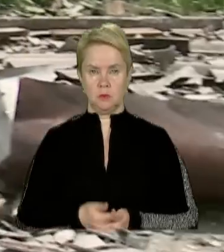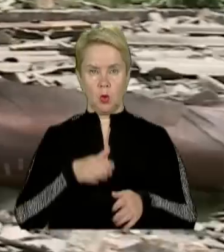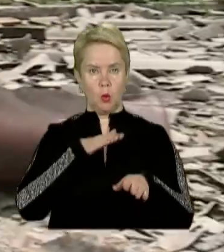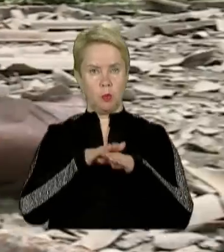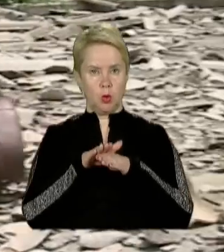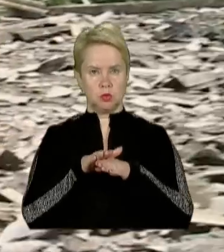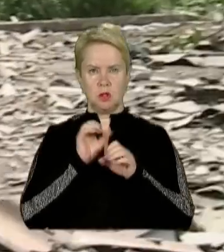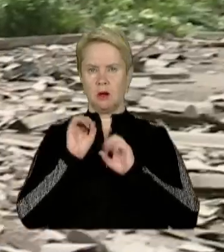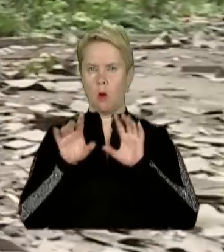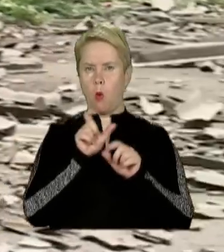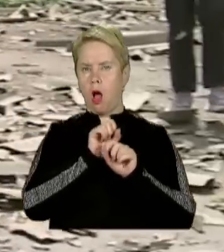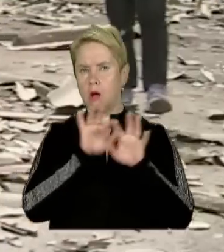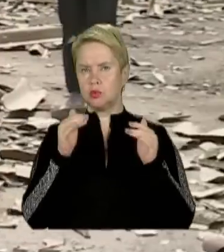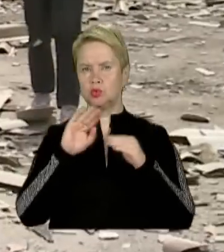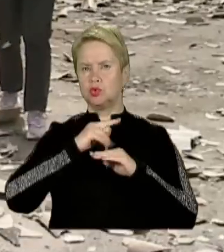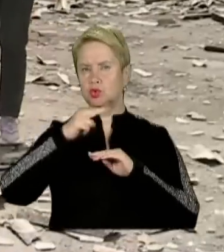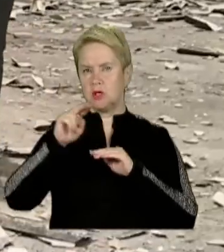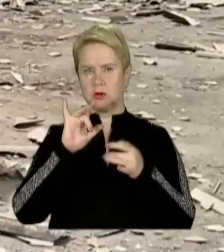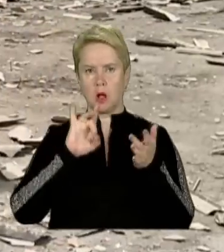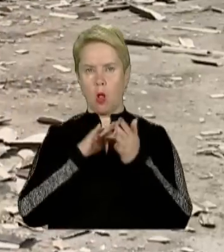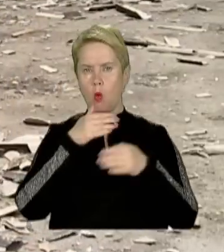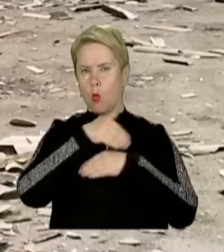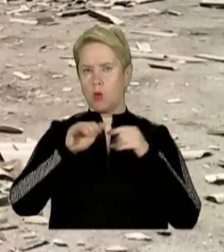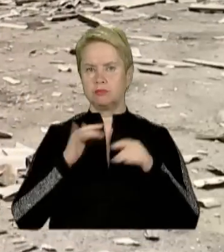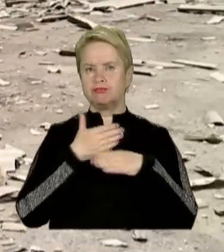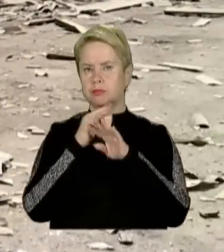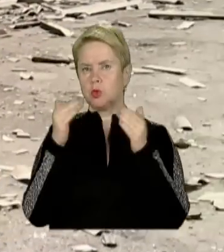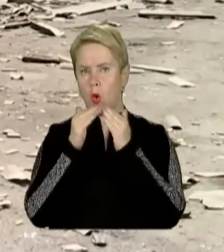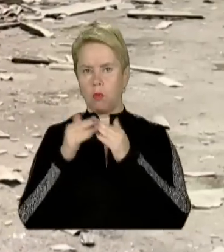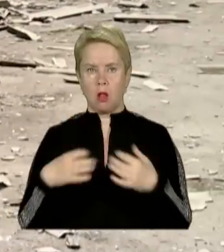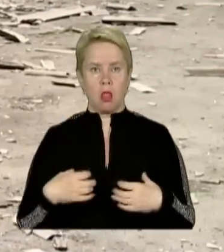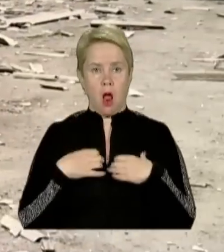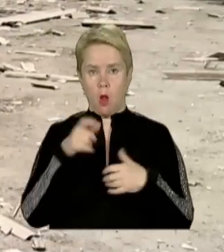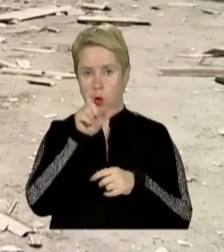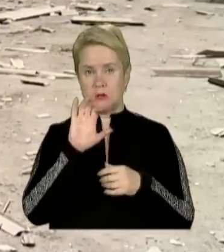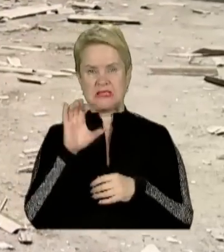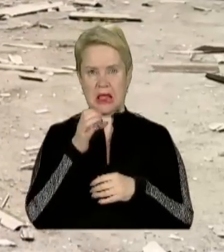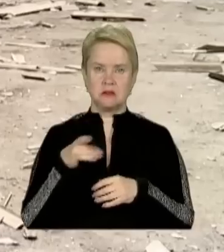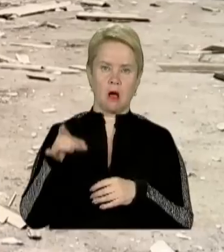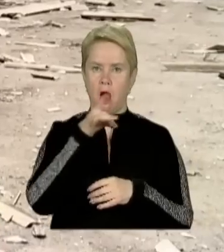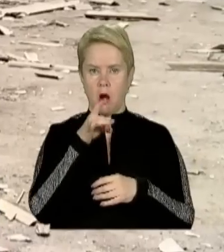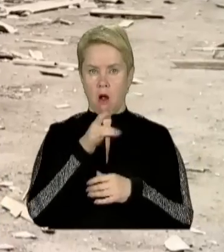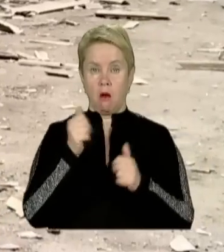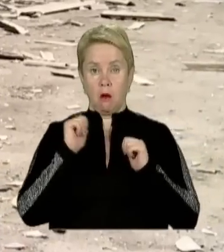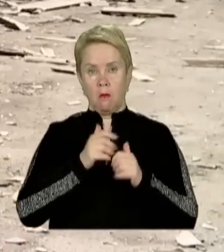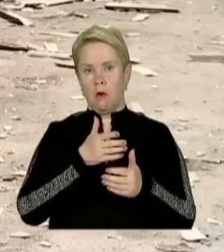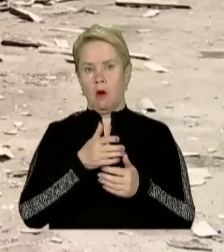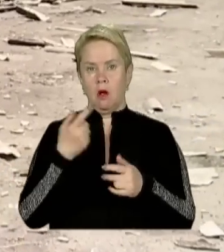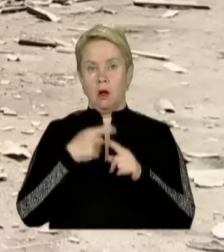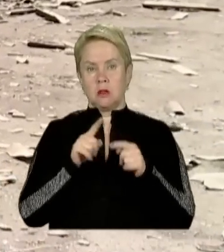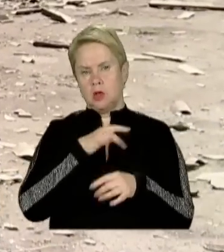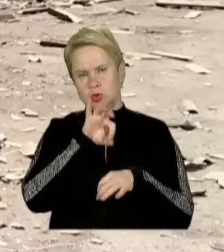Повністю усіяні уламками шиферу та склом вулиці, потрощені будинки та налякані люди. Синельниківський район оговтується від однієї